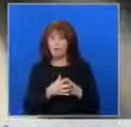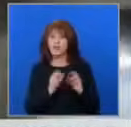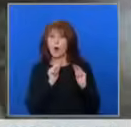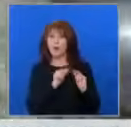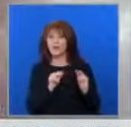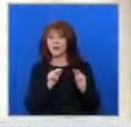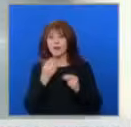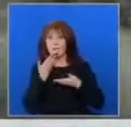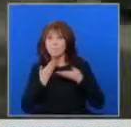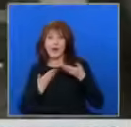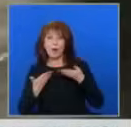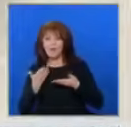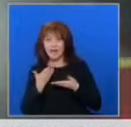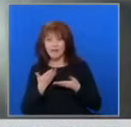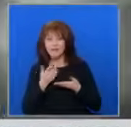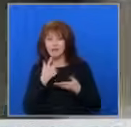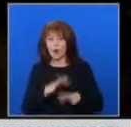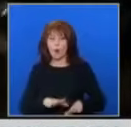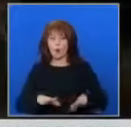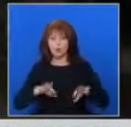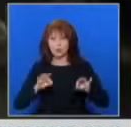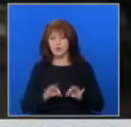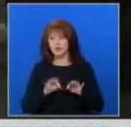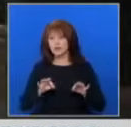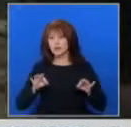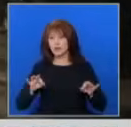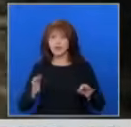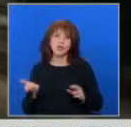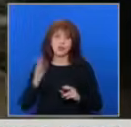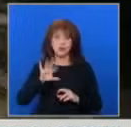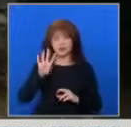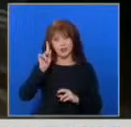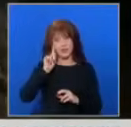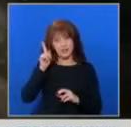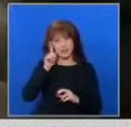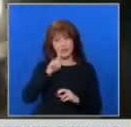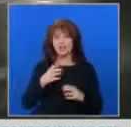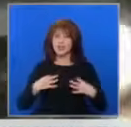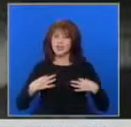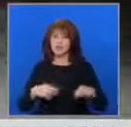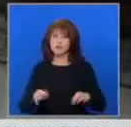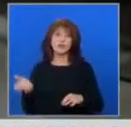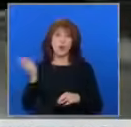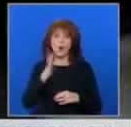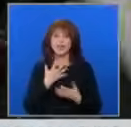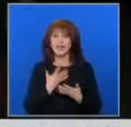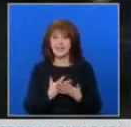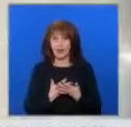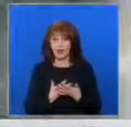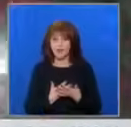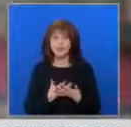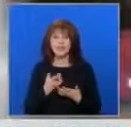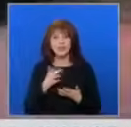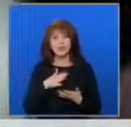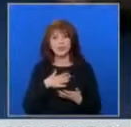уведомила преговарящите, че е готова на удължаване на примирието с 4 дни, през които ще бъдат освободени още заложници. Сред тях